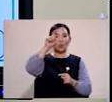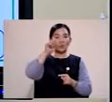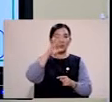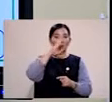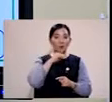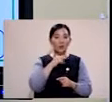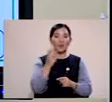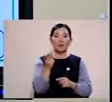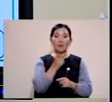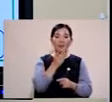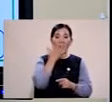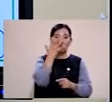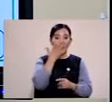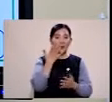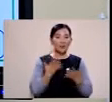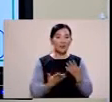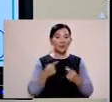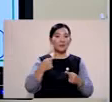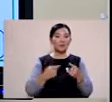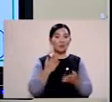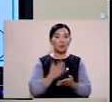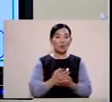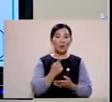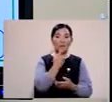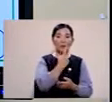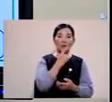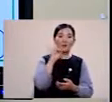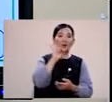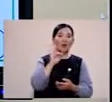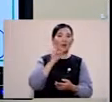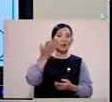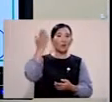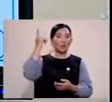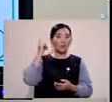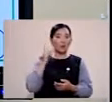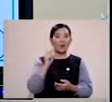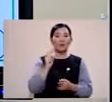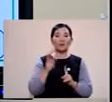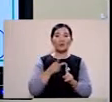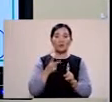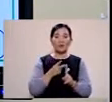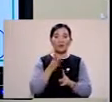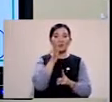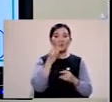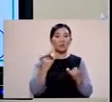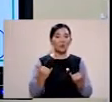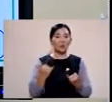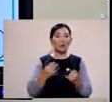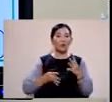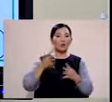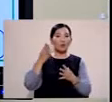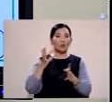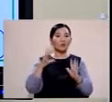Demak, ikkala rasmni qiyoslaydigan bo'lsak, biri tarixiy obida, ikkinchisi zamonaviy